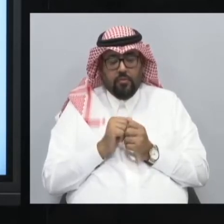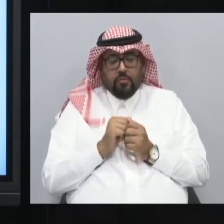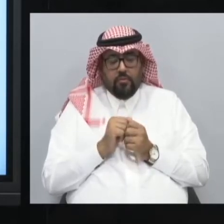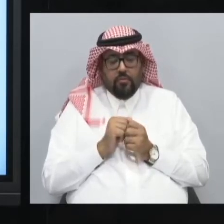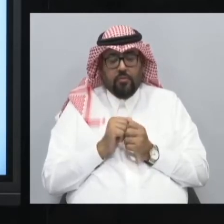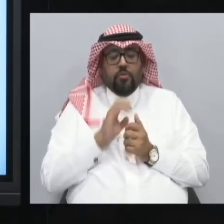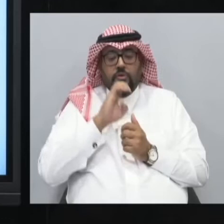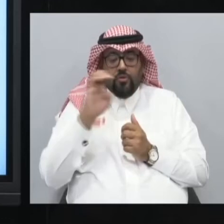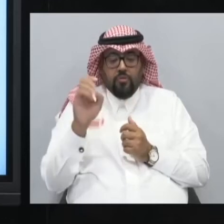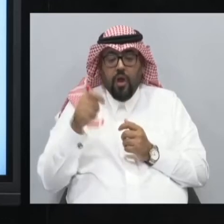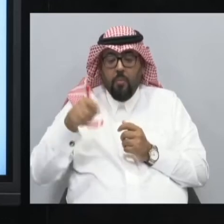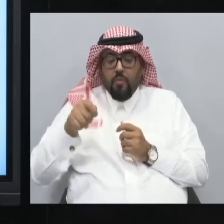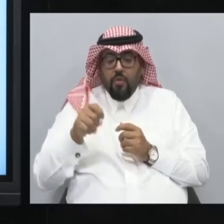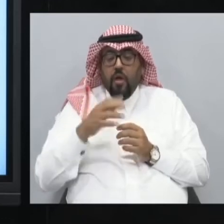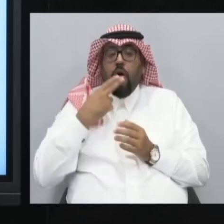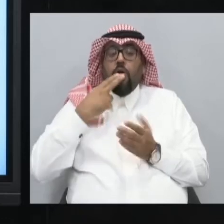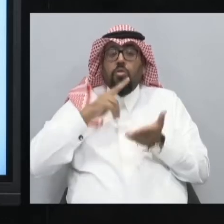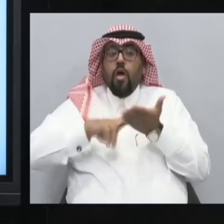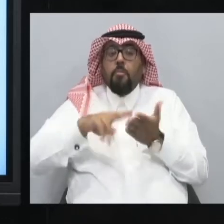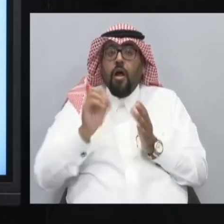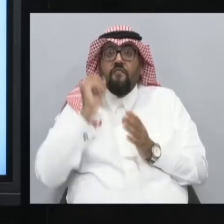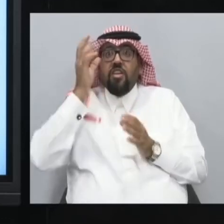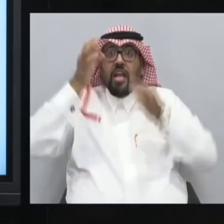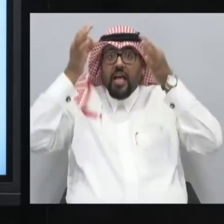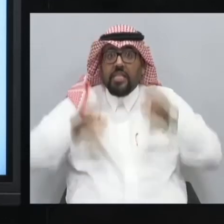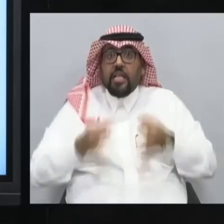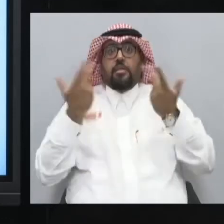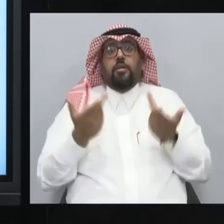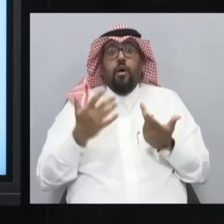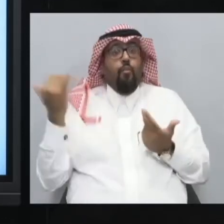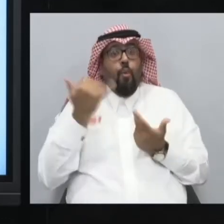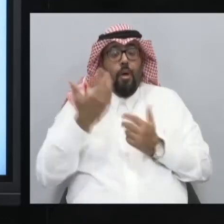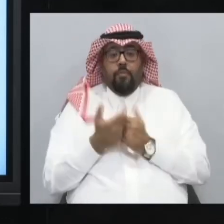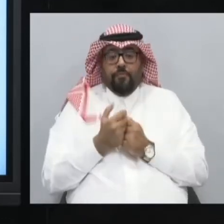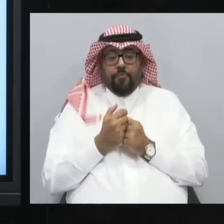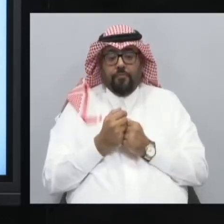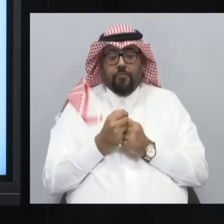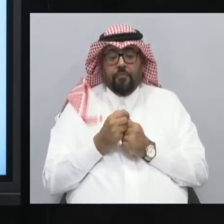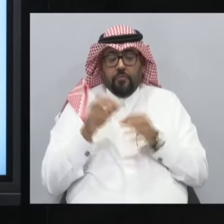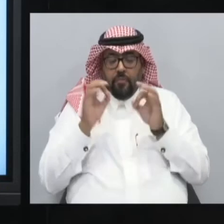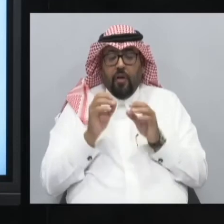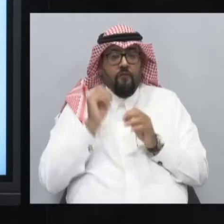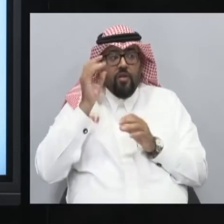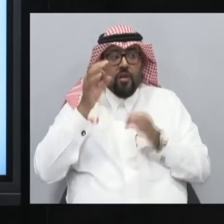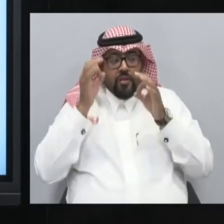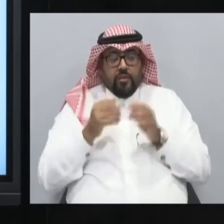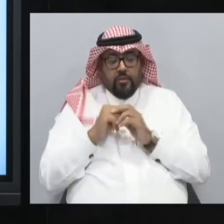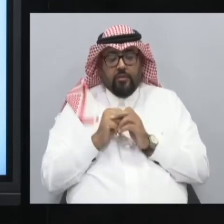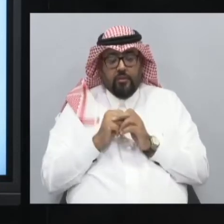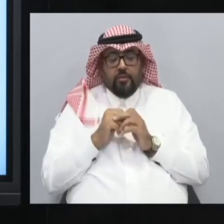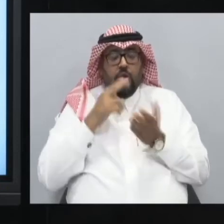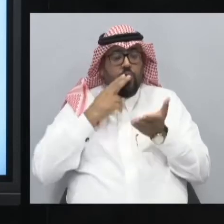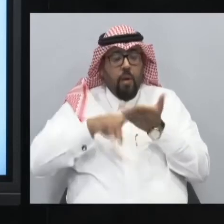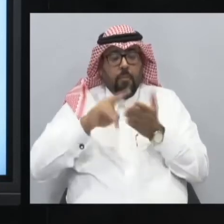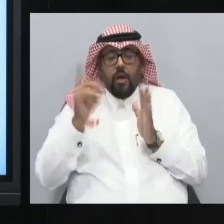أحسنت، لأن الجملة المفتاحية تعبر عن الفكرة الرئيسة للفقرة. هذه الجملة المفتاحية هي التي تؤدي إلى الفكرة الرئيسة وهي تعبر